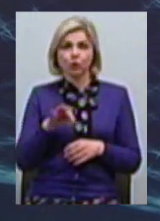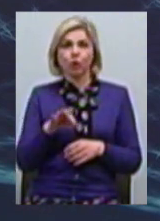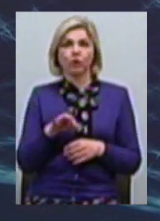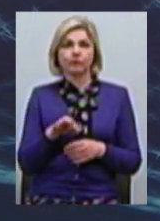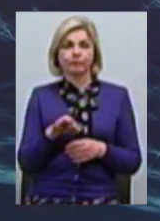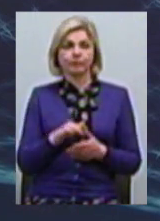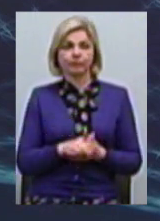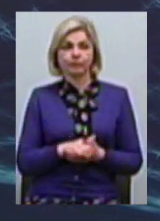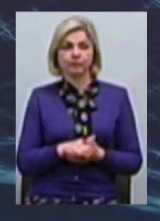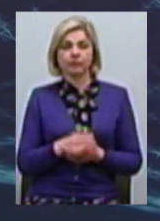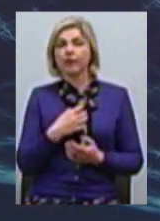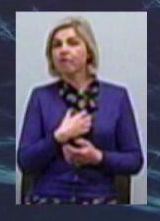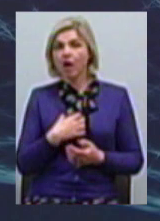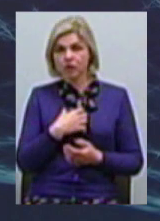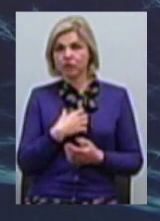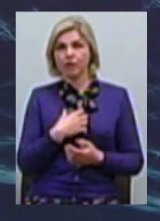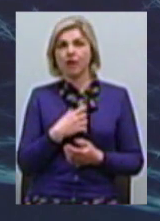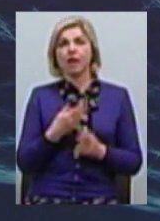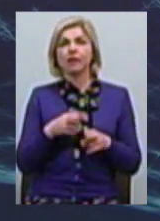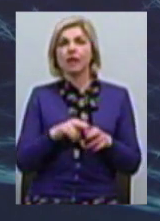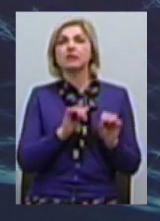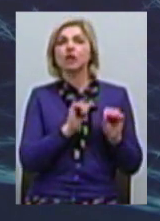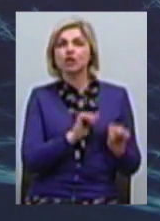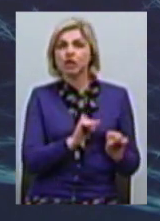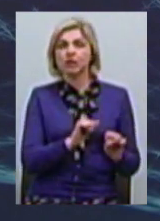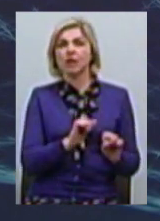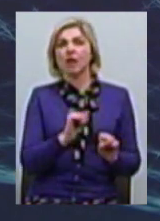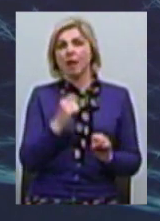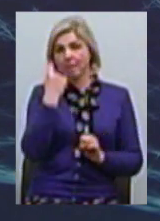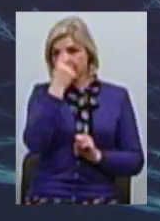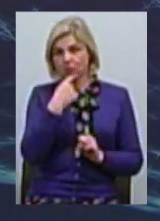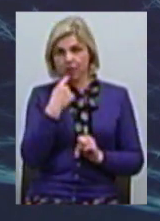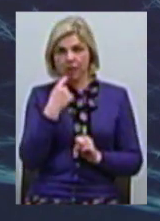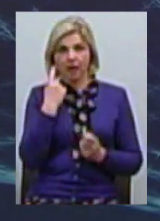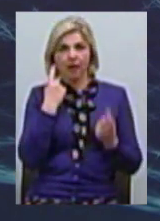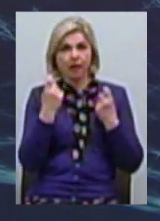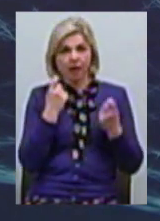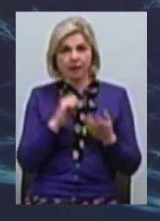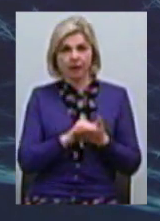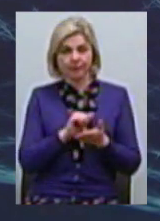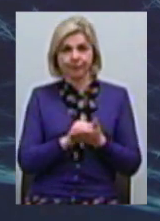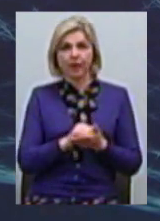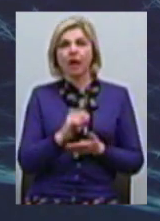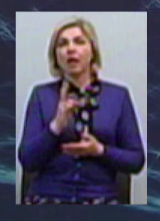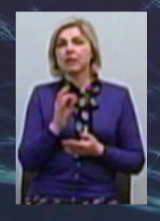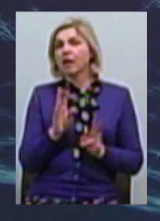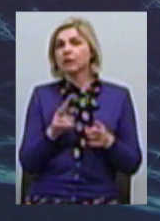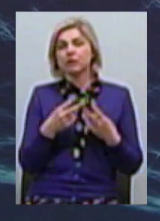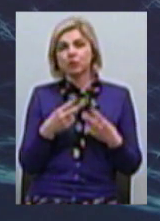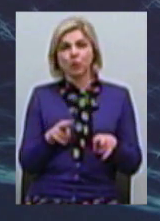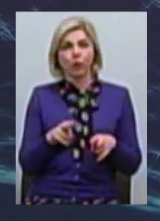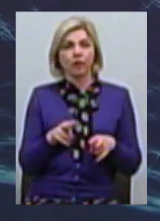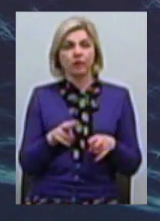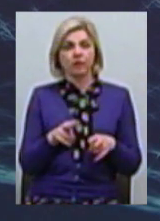предоставляется важным это защита личных и персональных данных. Но здесь даже не стоит, может